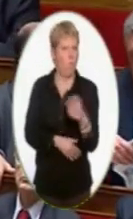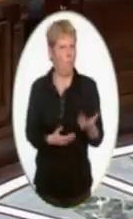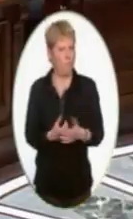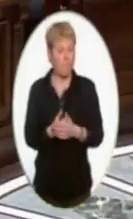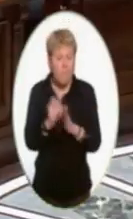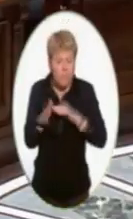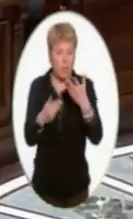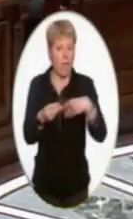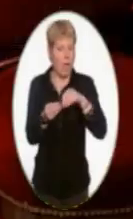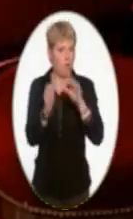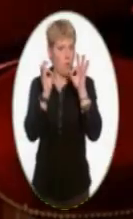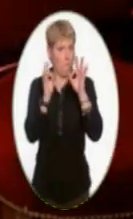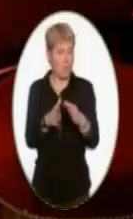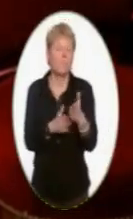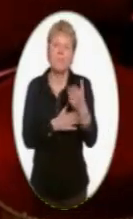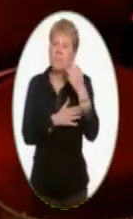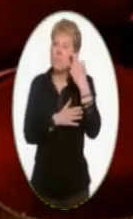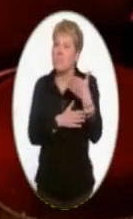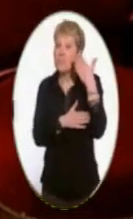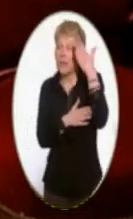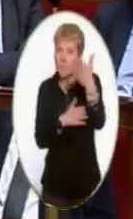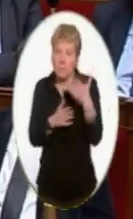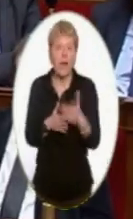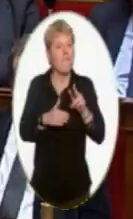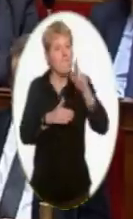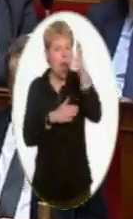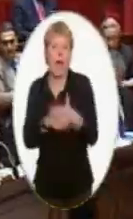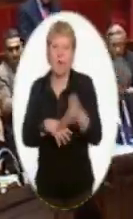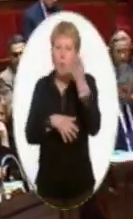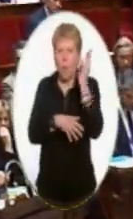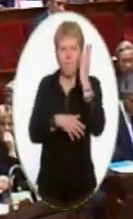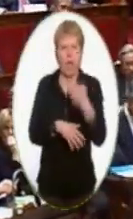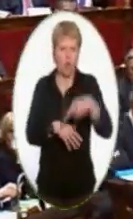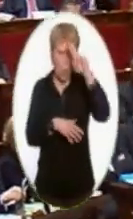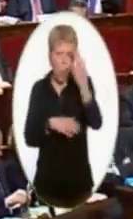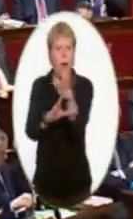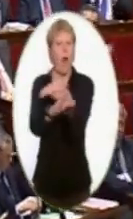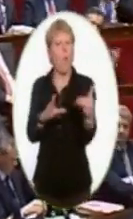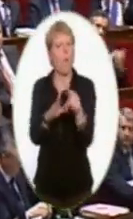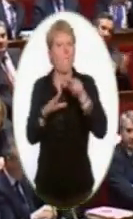quotidiennement. Pendant que vous vous égosillez, nous, nous travaillons.